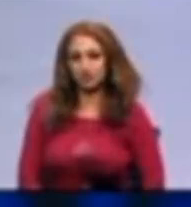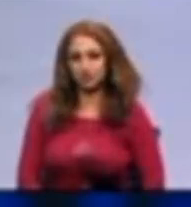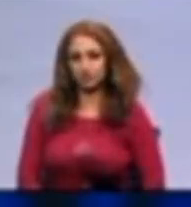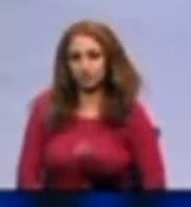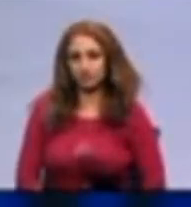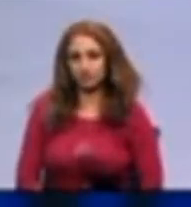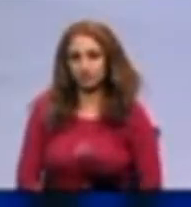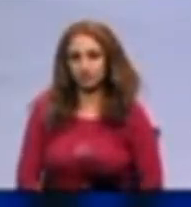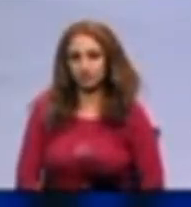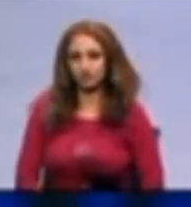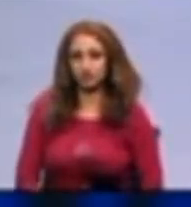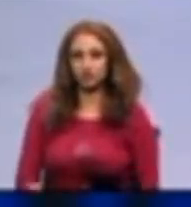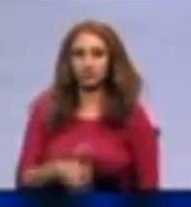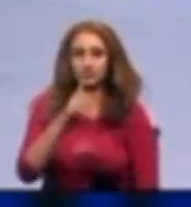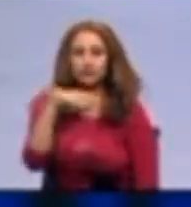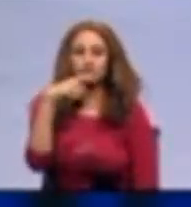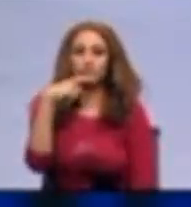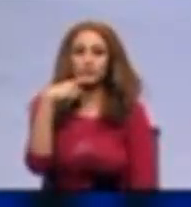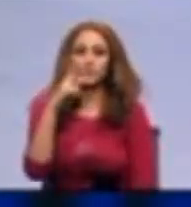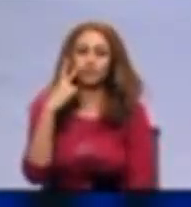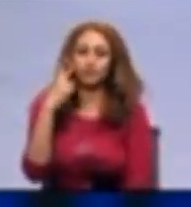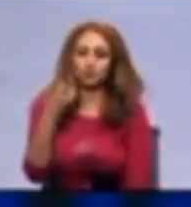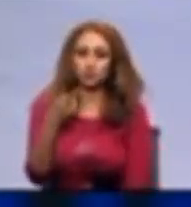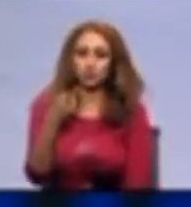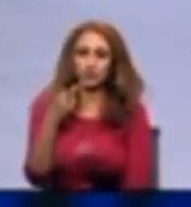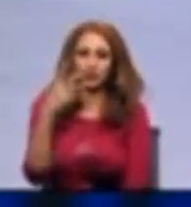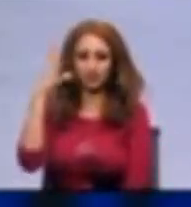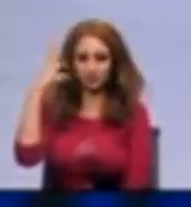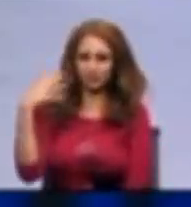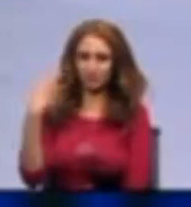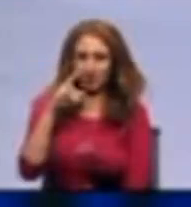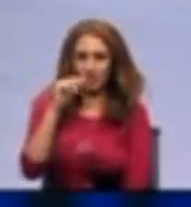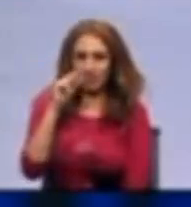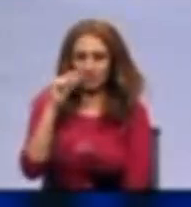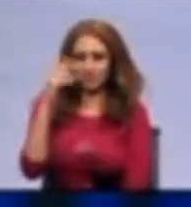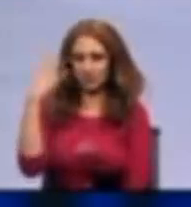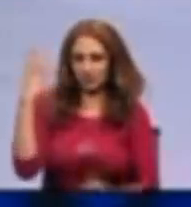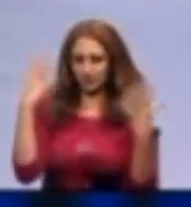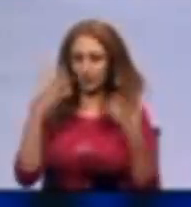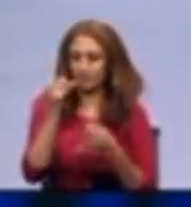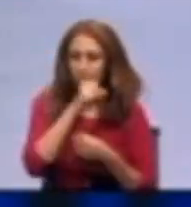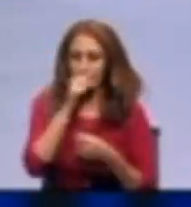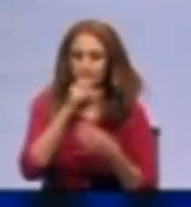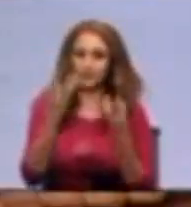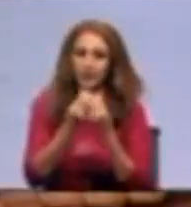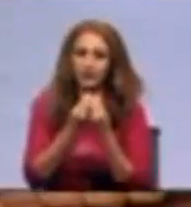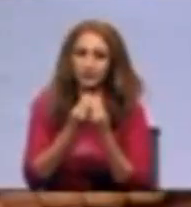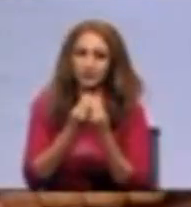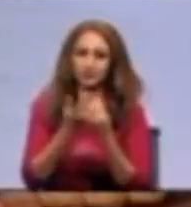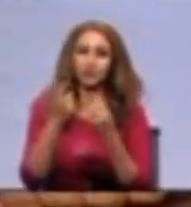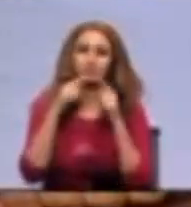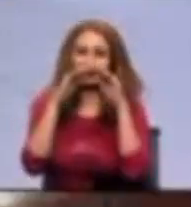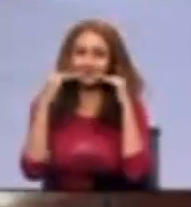كنت اتأثر. وياما من الاشياء اللي ساعدتني فيها صباح، روح لعندها عم ببكي، قالوا عني هيك وقالوا عني، كانت تقول لك ايه بقى؟